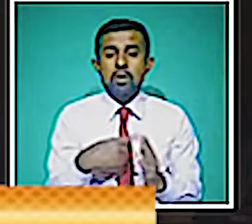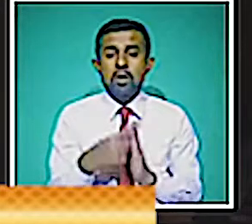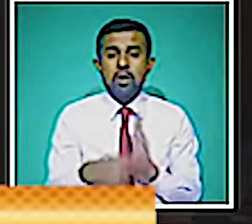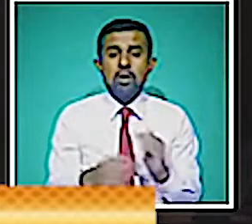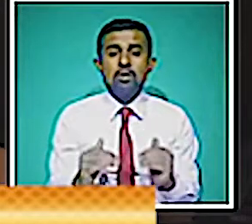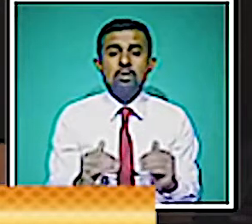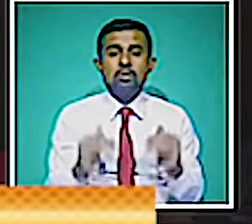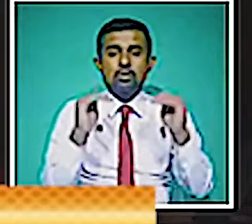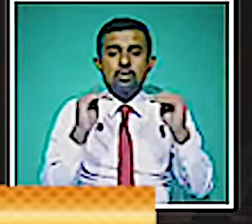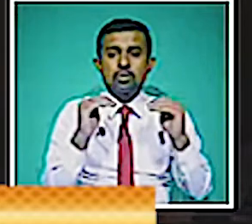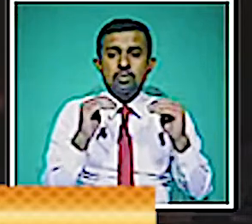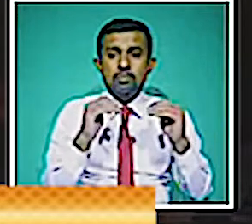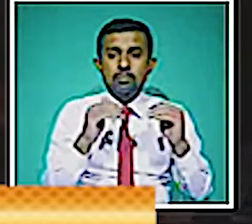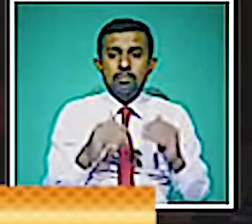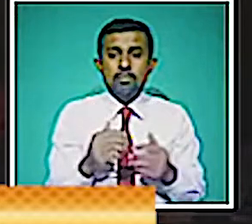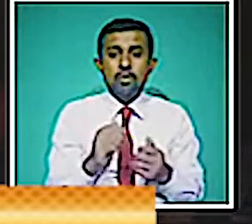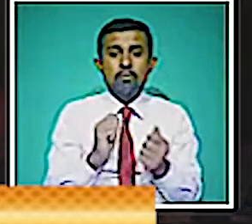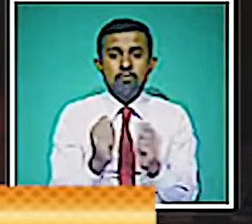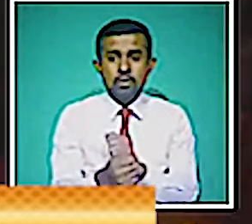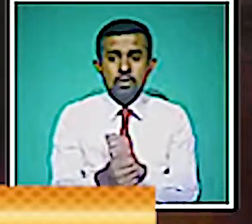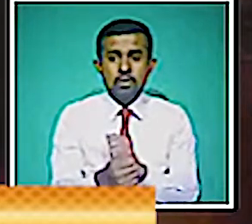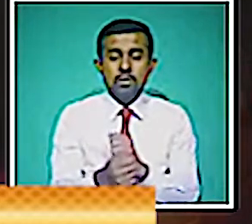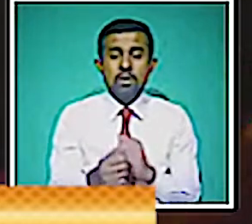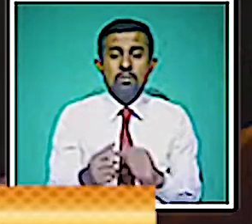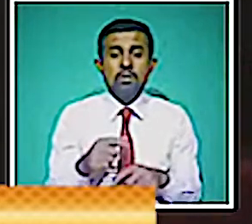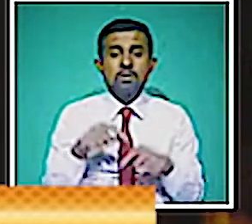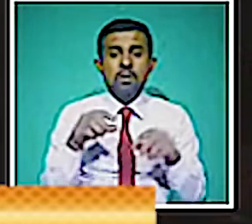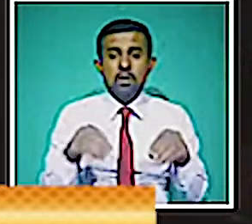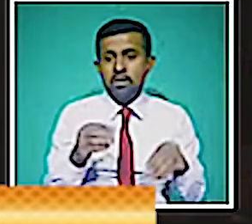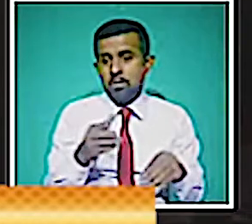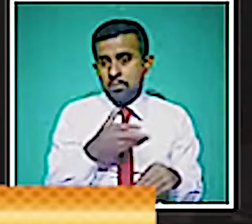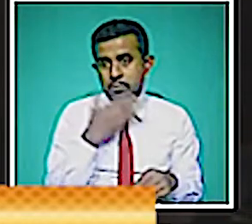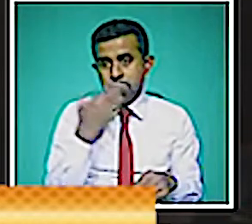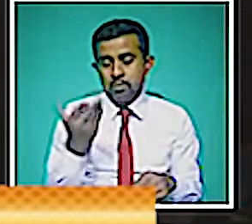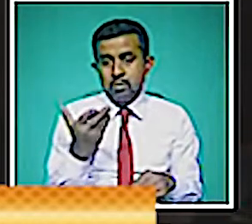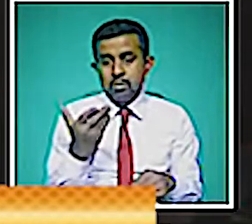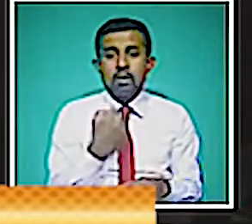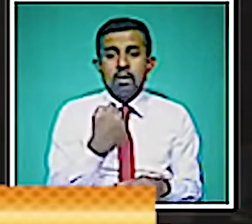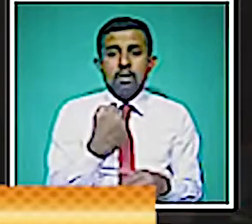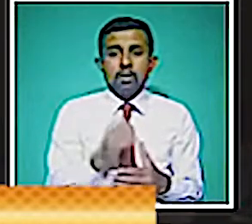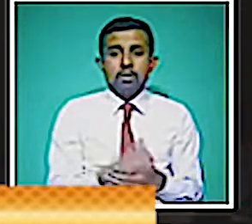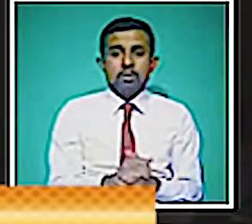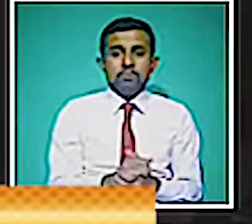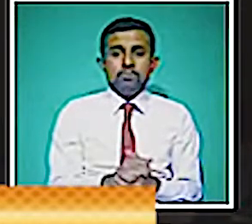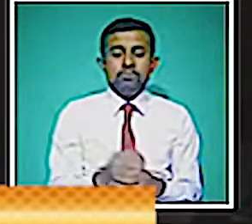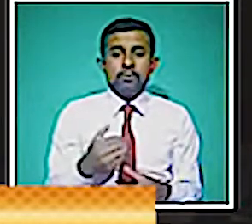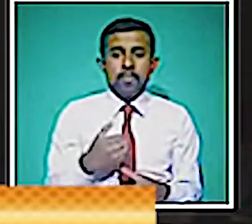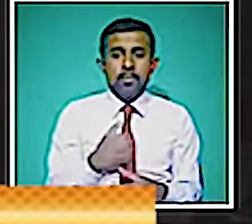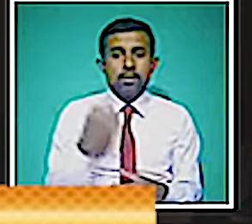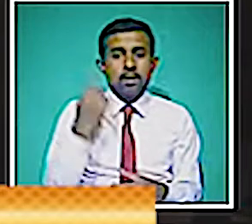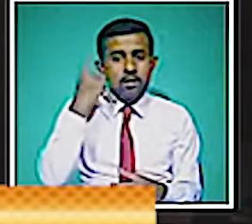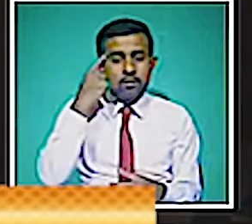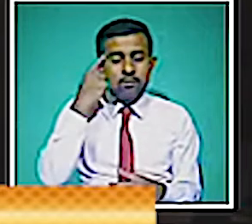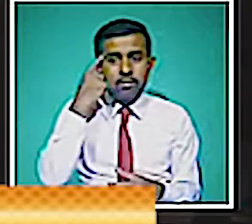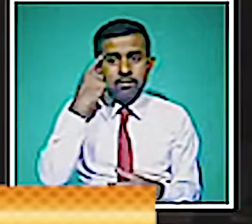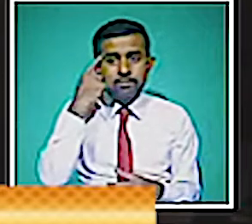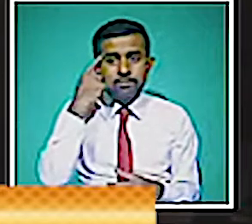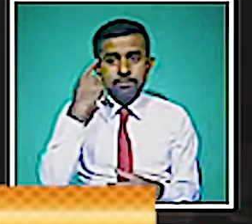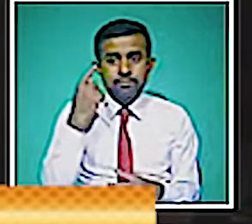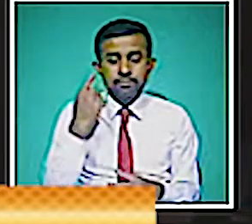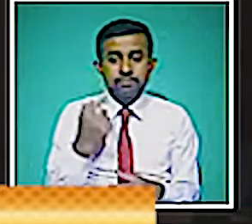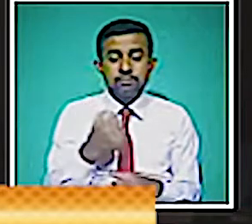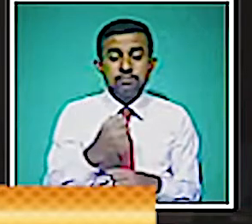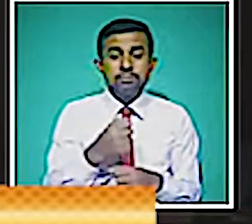குறிப்பாக இந்தியாவிலே கூட திண்ணை கல்வியில் இருந்து நூல் நூற்பதில் இருந்து மகாத்மா காந்தியினுடைய கல்விக் கொள்கையை பின்பற்றிய இந்தியா இன்று